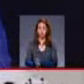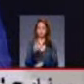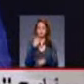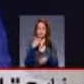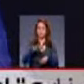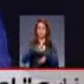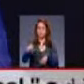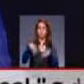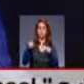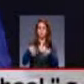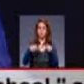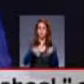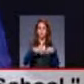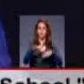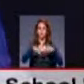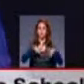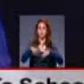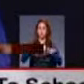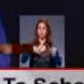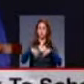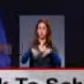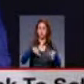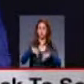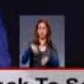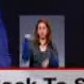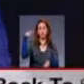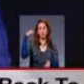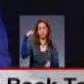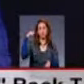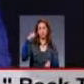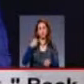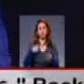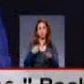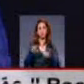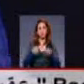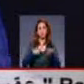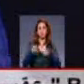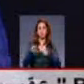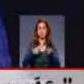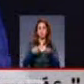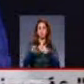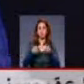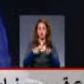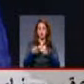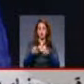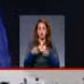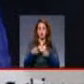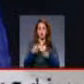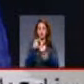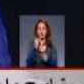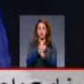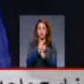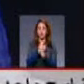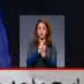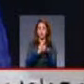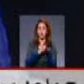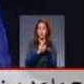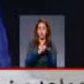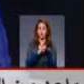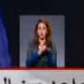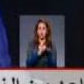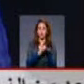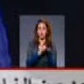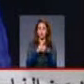مسؤوليه وزير وزاره الاستثمار، وطبعا وزير الاستثمار لسه ما عملش حاجه، وعلى ما يتفق